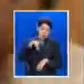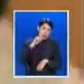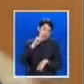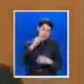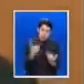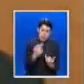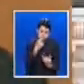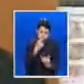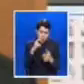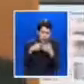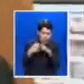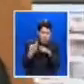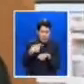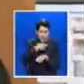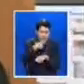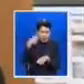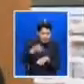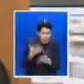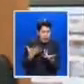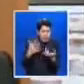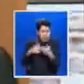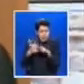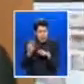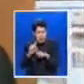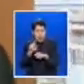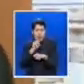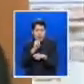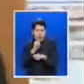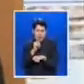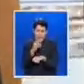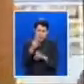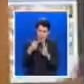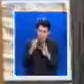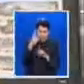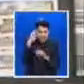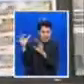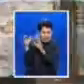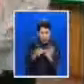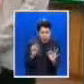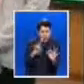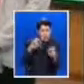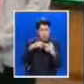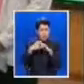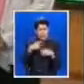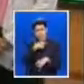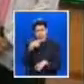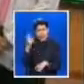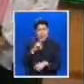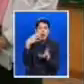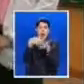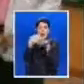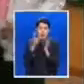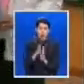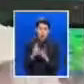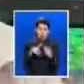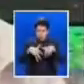ะครับว่าตกลงแล้วแล้งเนี่ยแล้งขนาดไหนแล้งจริงแค่ไหนเอลนีโญฟังยากๆเนี่ยแล้วมันจะมาโยงอะไรเกี่ยวกับเรื่องของความแห้งแล้งเดี๋ยวจะคุยให้พี่น้องเ